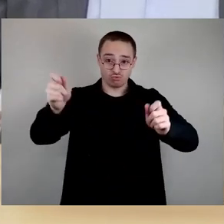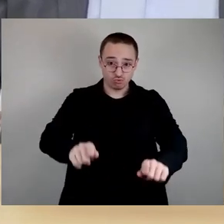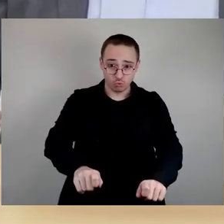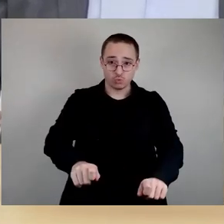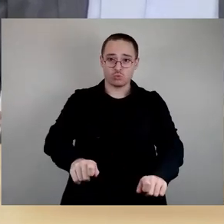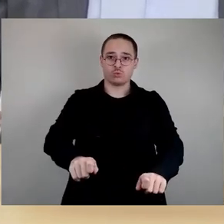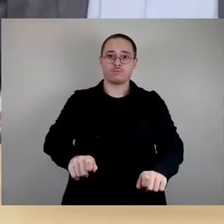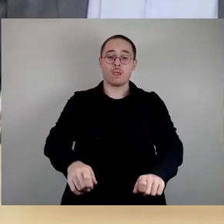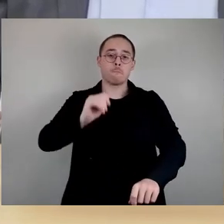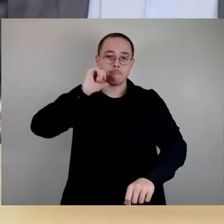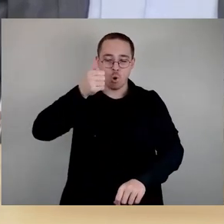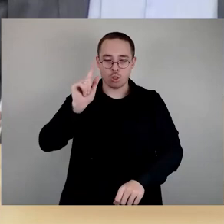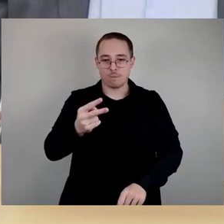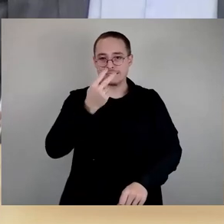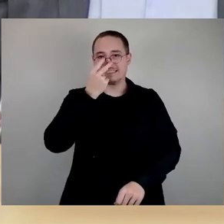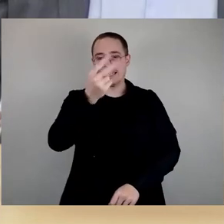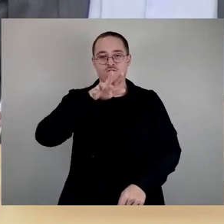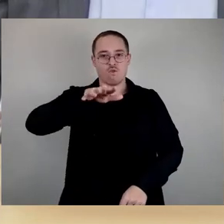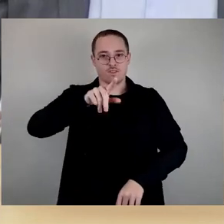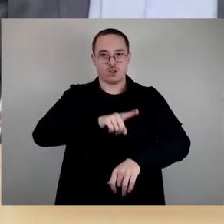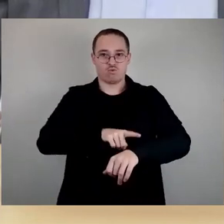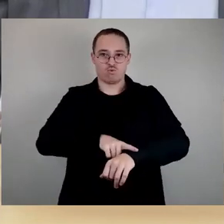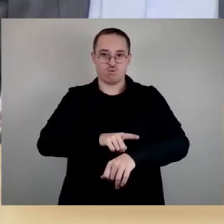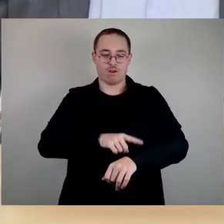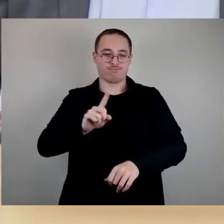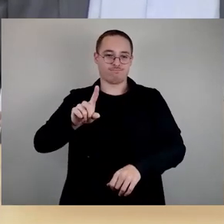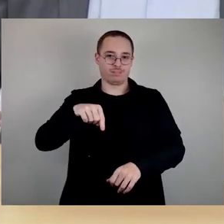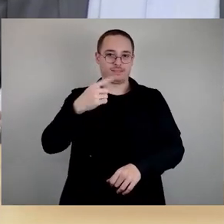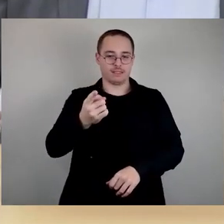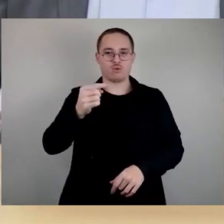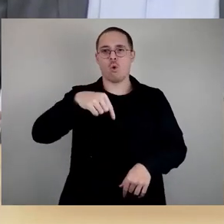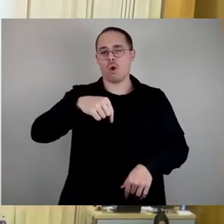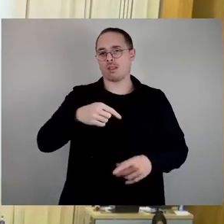dann morgen 15 Uhr und setzen dann, wie wir heute bei der Tagesordnung